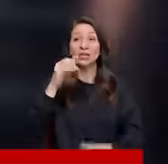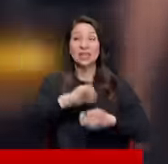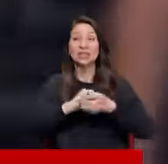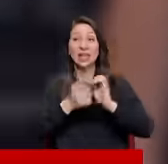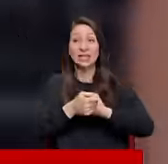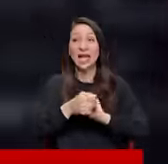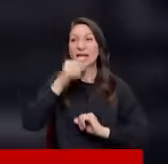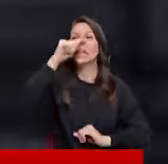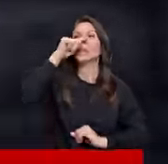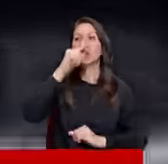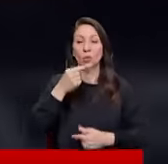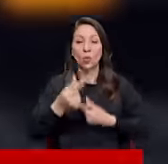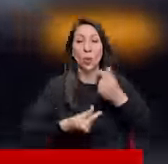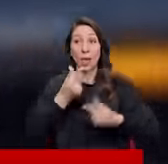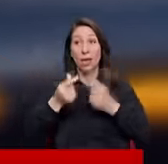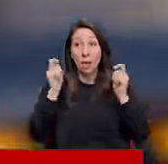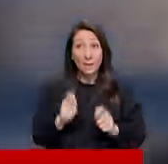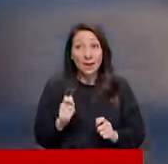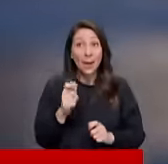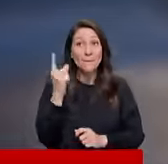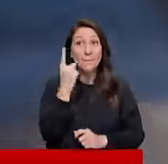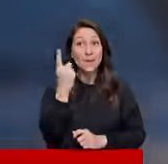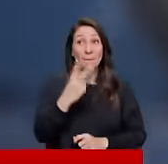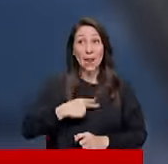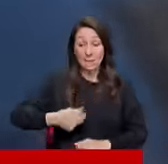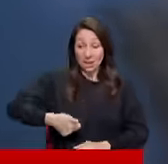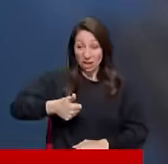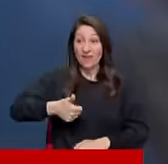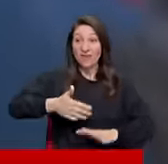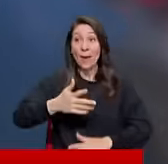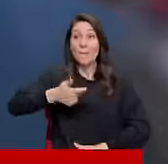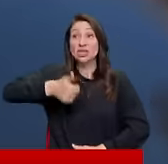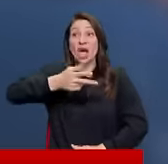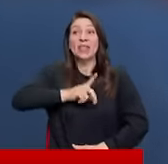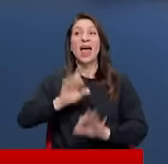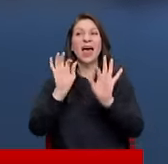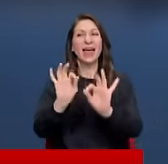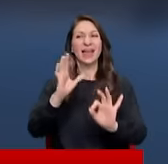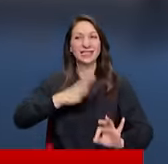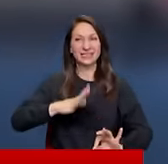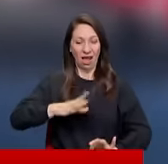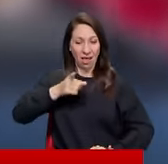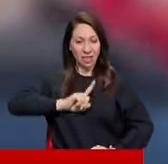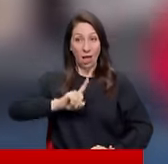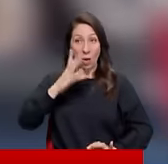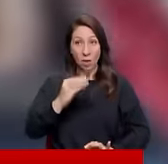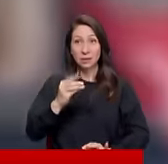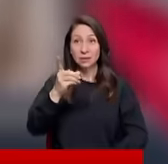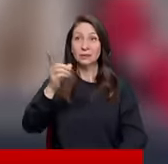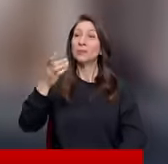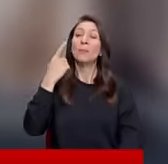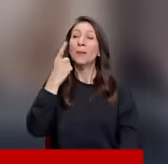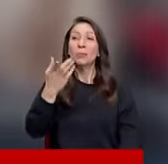teşkilatına kibir uyarısı yaparken bir belediye başkanı ve yine yeni dönemde adayı. İşte